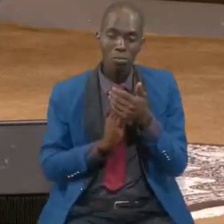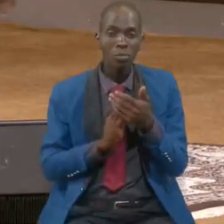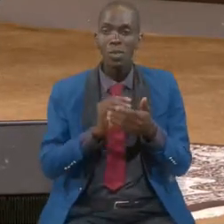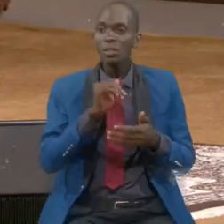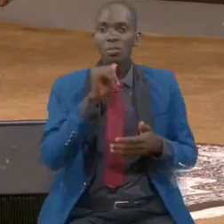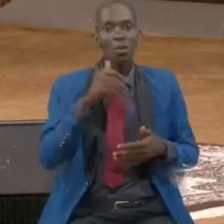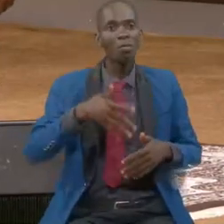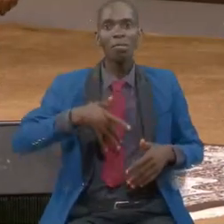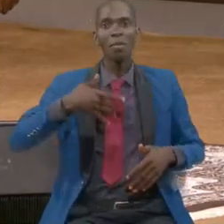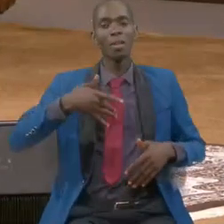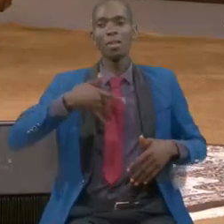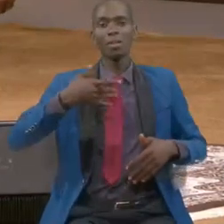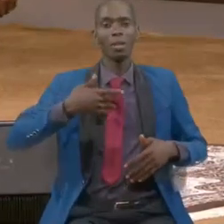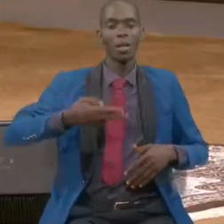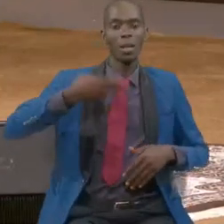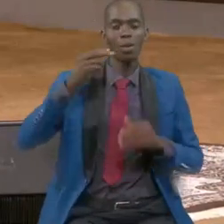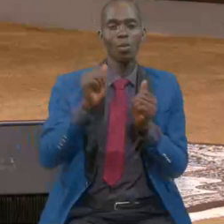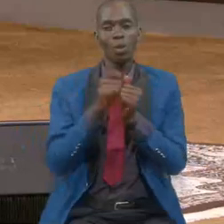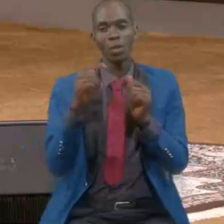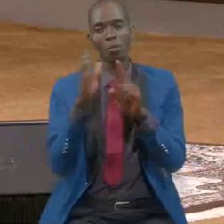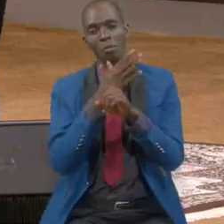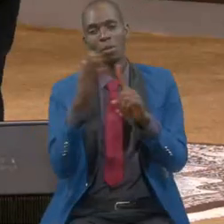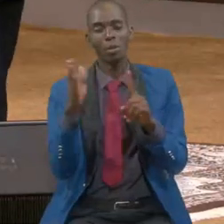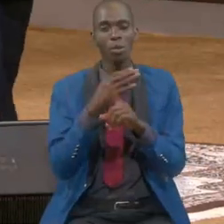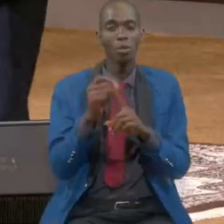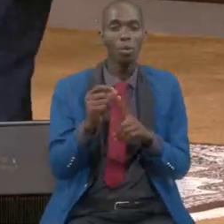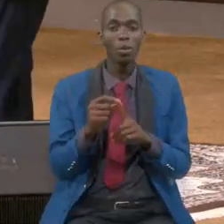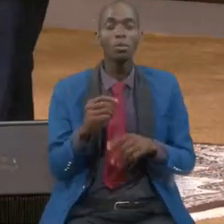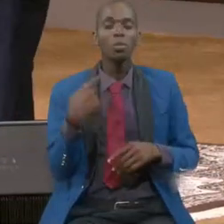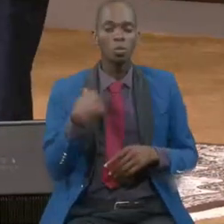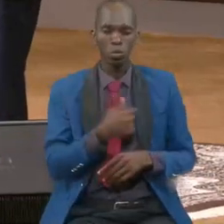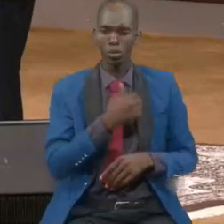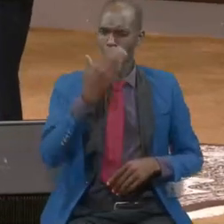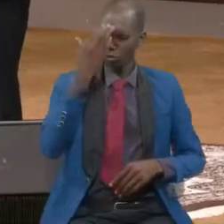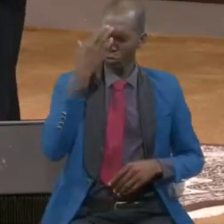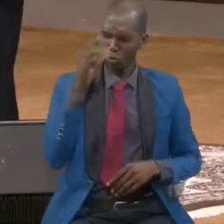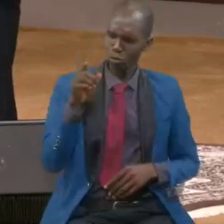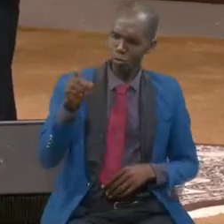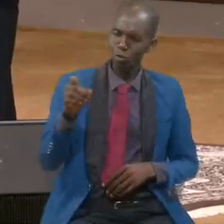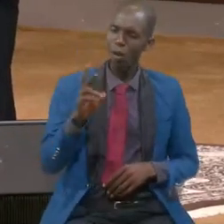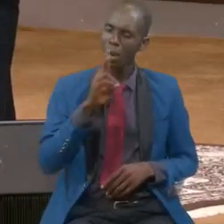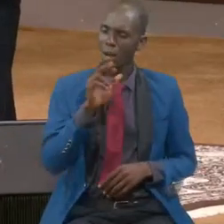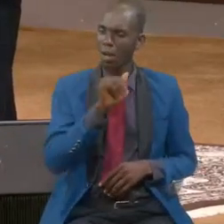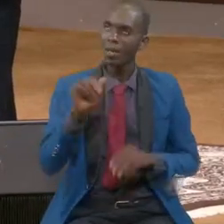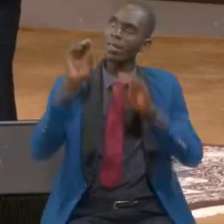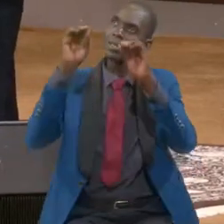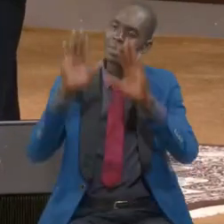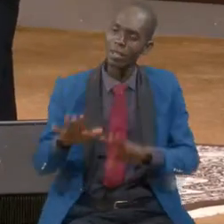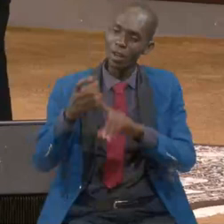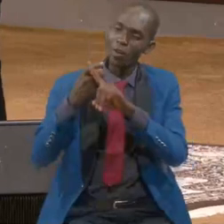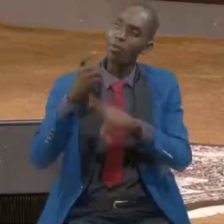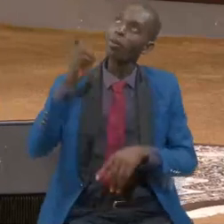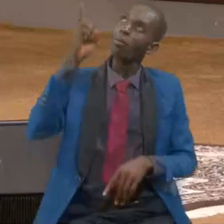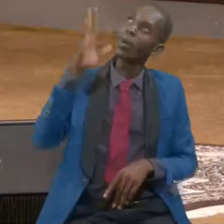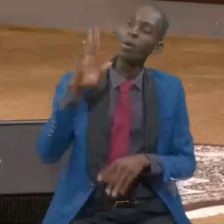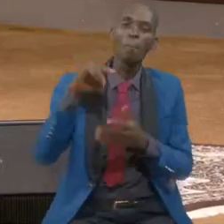tempérament froid, il n'est pas emporté par la flatterie. Nous savons que tu es le maître, l'enseignant venu